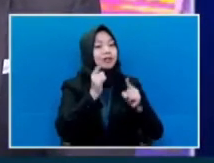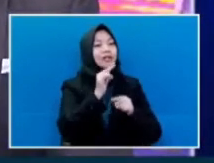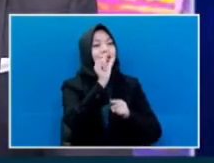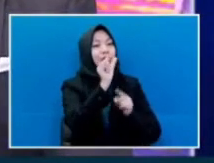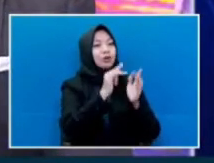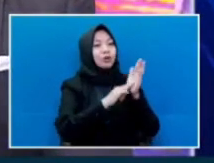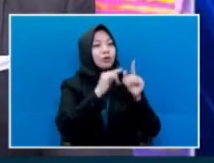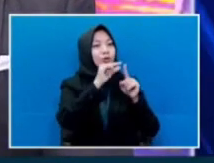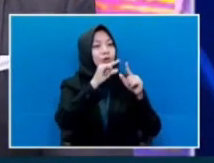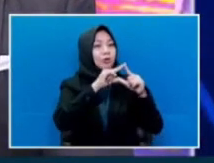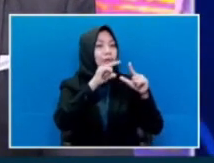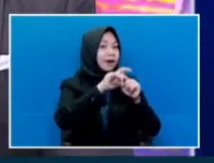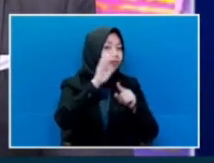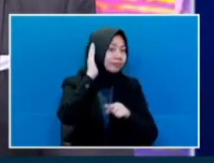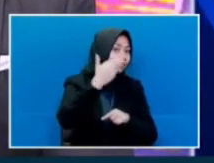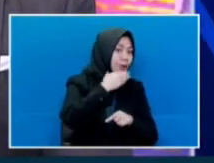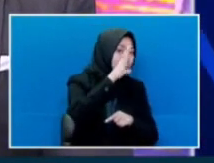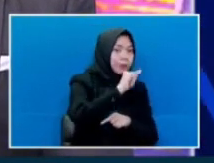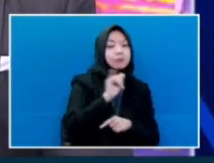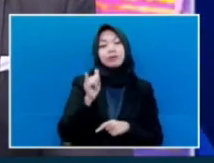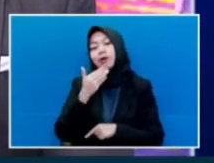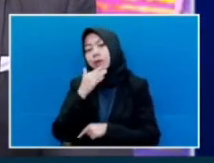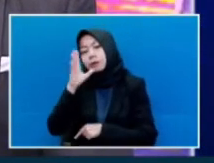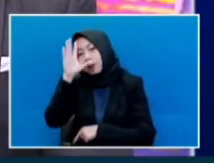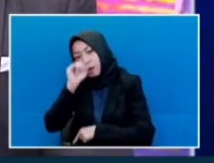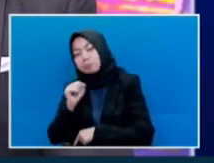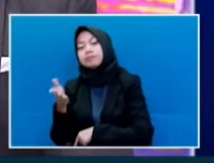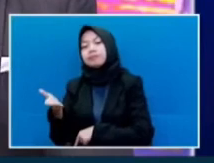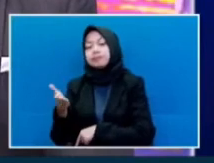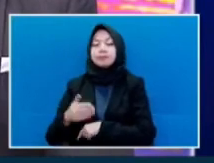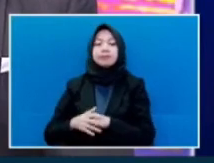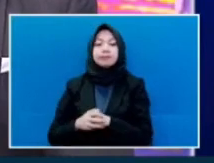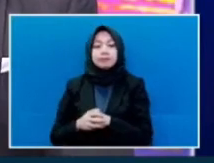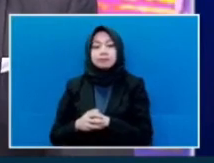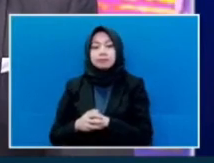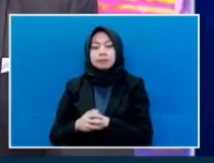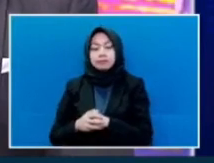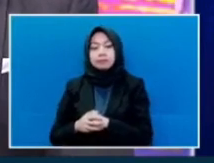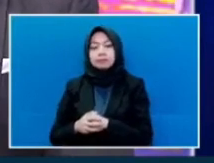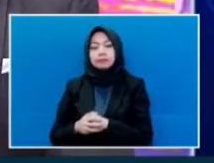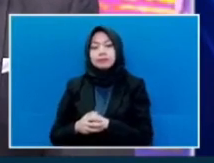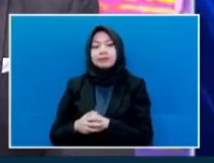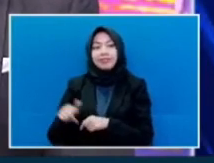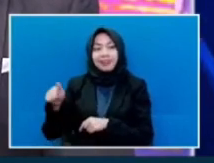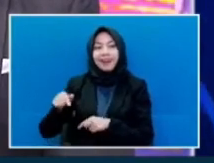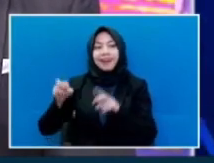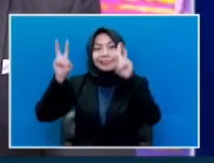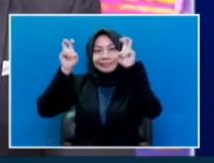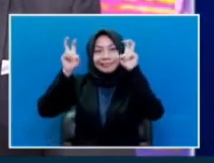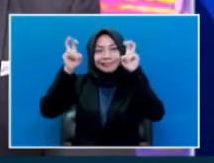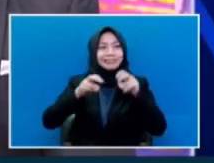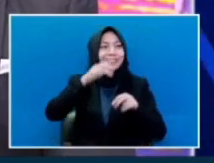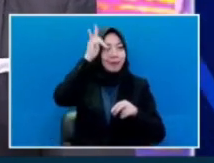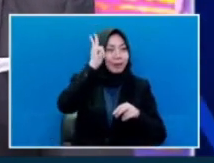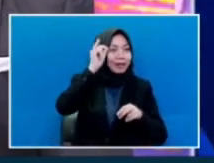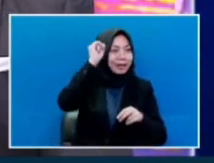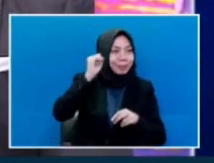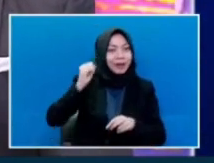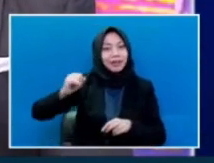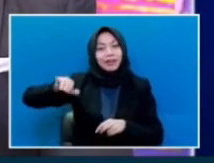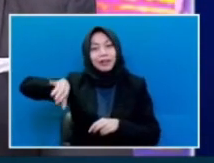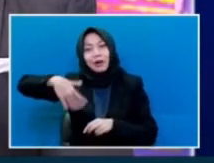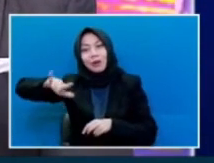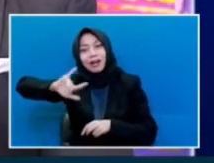Kunto Selamat malam Salam sehat ini bisa kita katakan Tutup buku untuk keluarga Jokowi begitu ada gibranaka dan